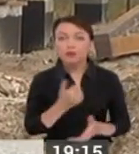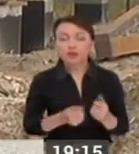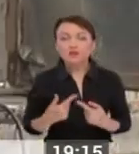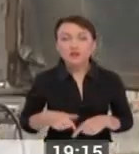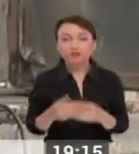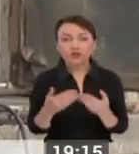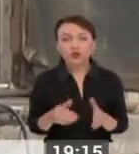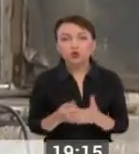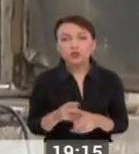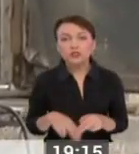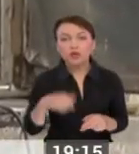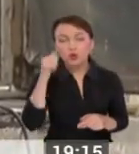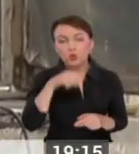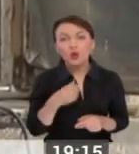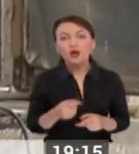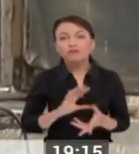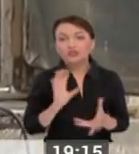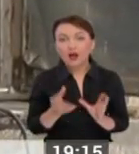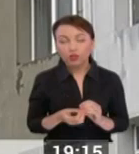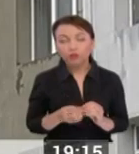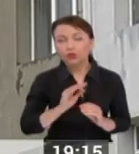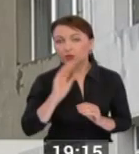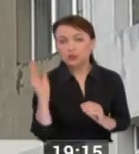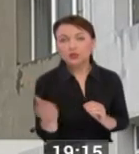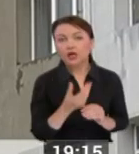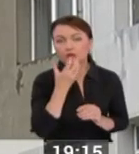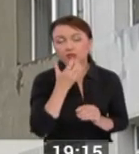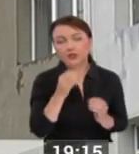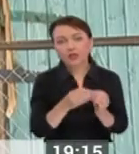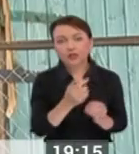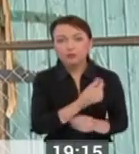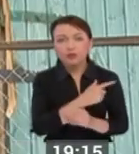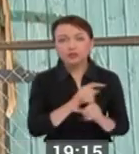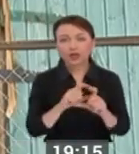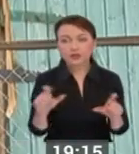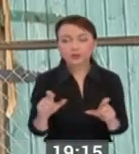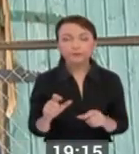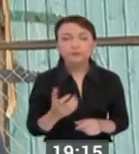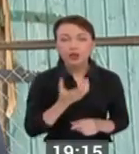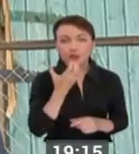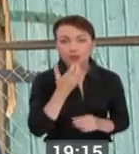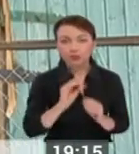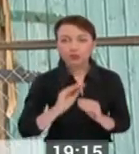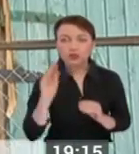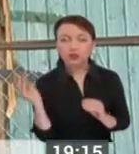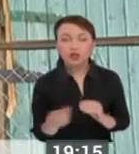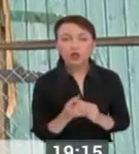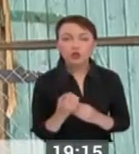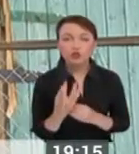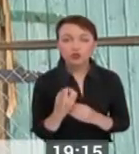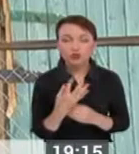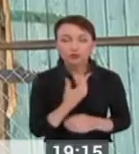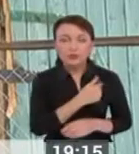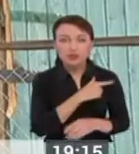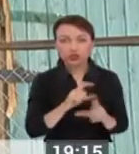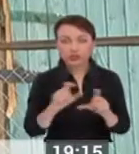кінця року. Загалом у столиці триває термосанація більше 10 медзакладів. Термосанація проходить 14 медичних закладів.